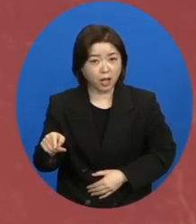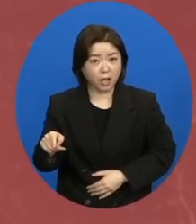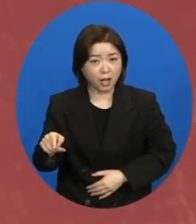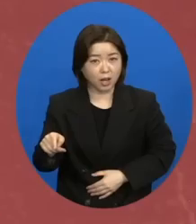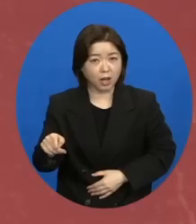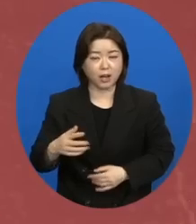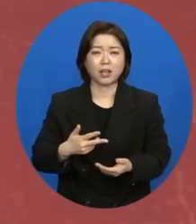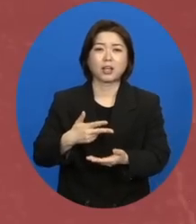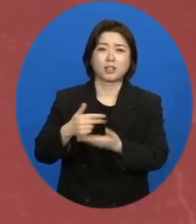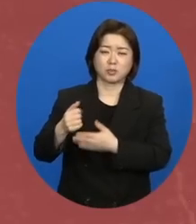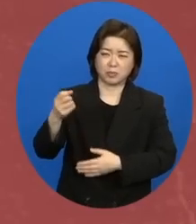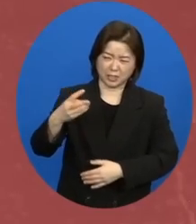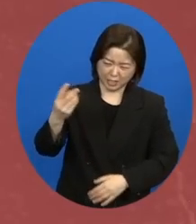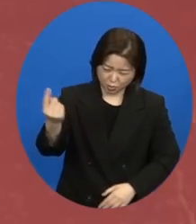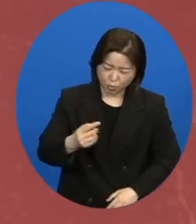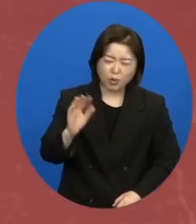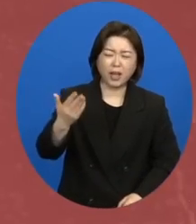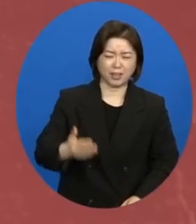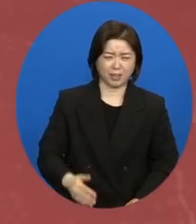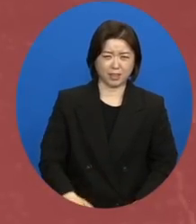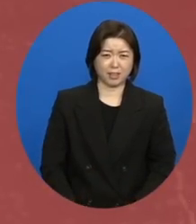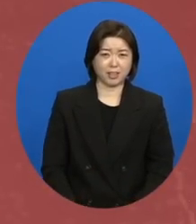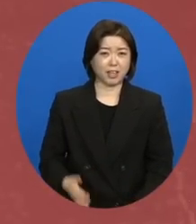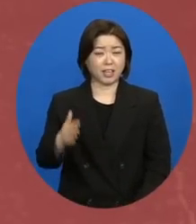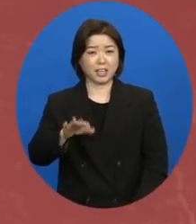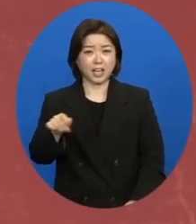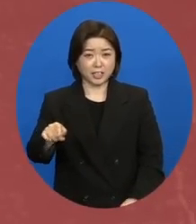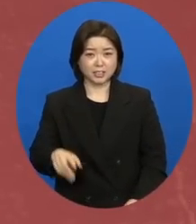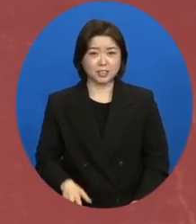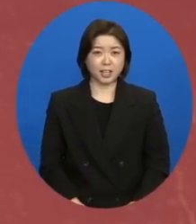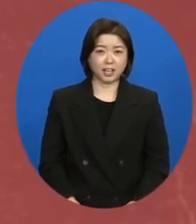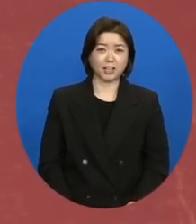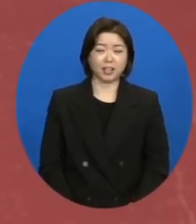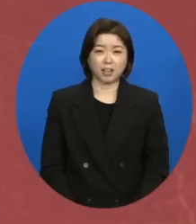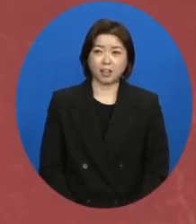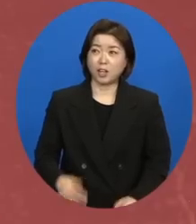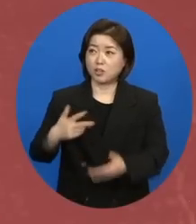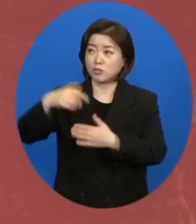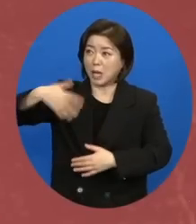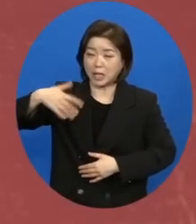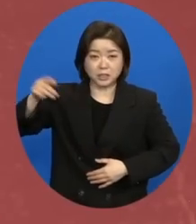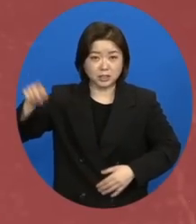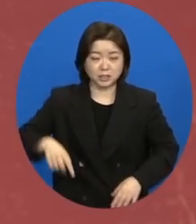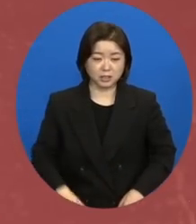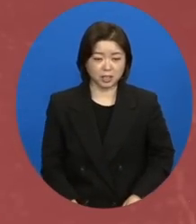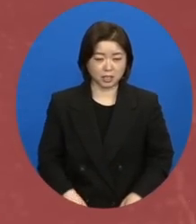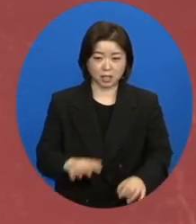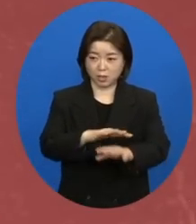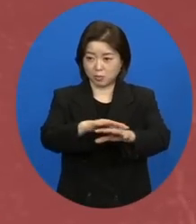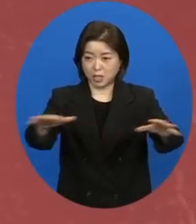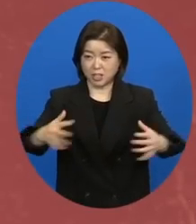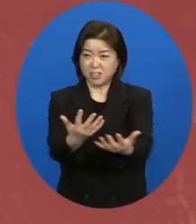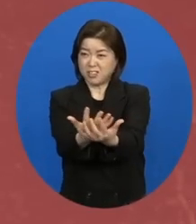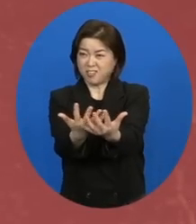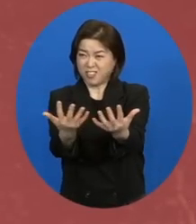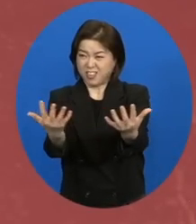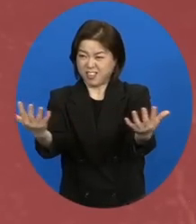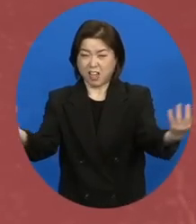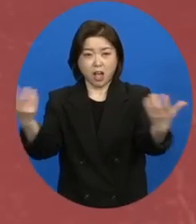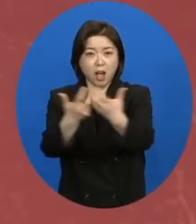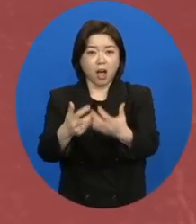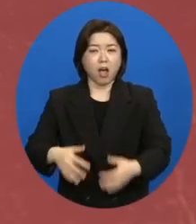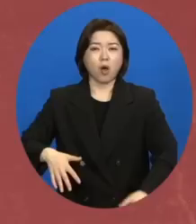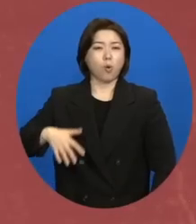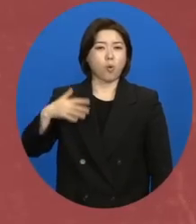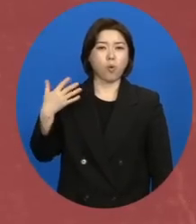이건 주님이 다시 오셔야 돼요. 그런데 안 오셨는데 마당에 꽉 찬 거야. 와.